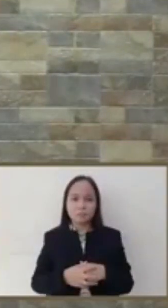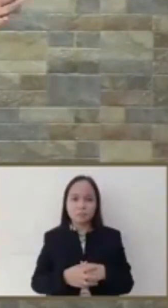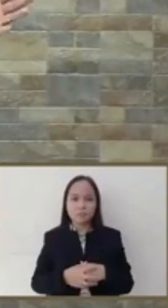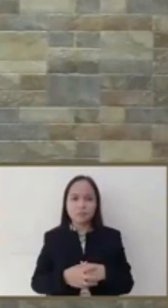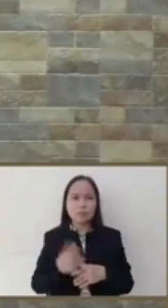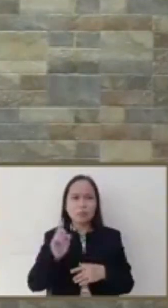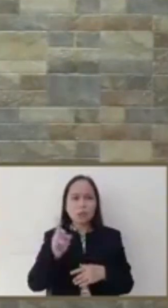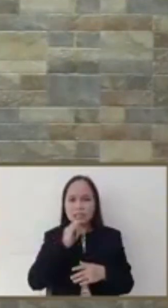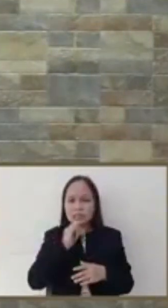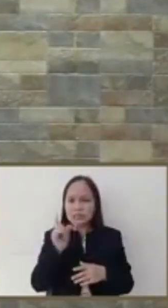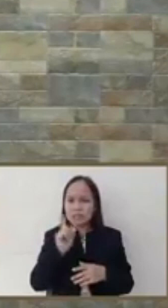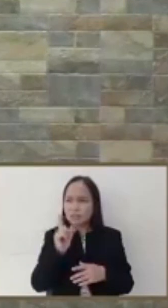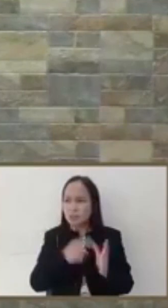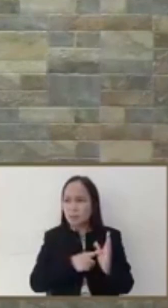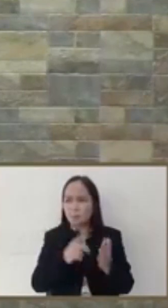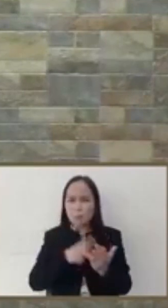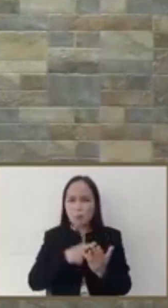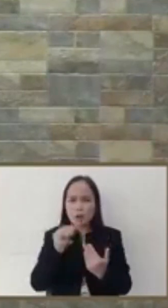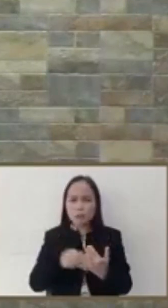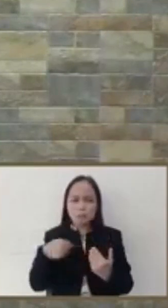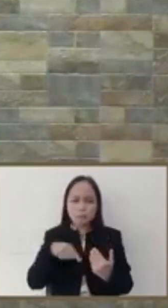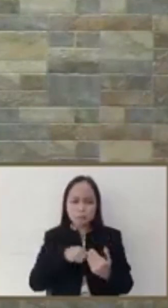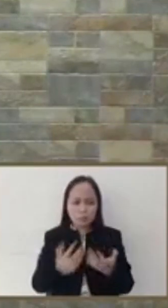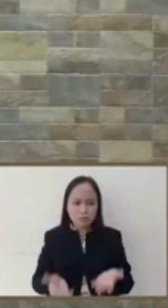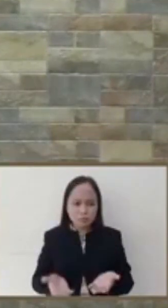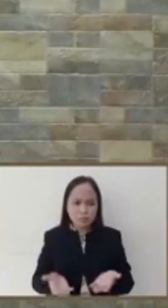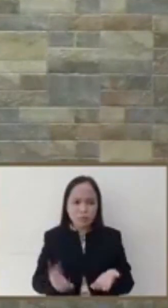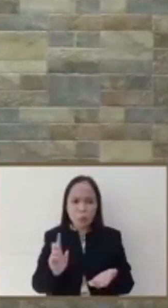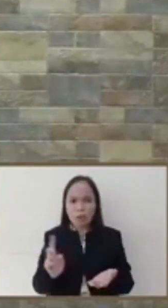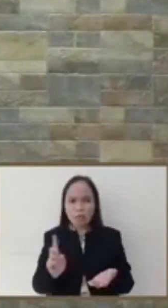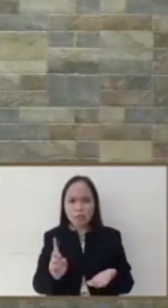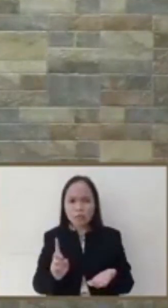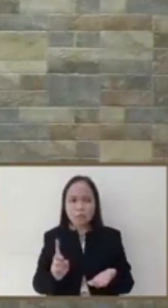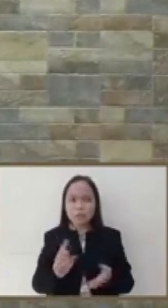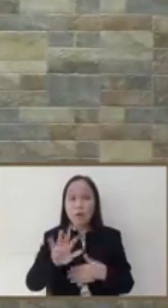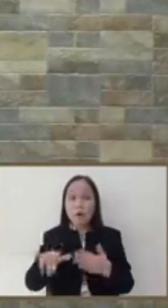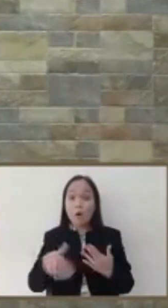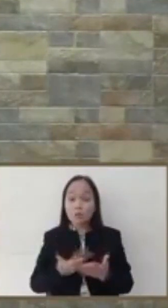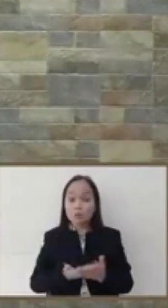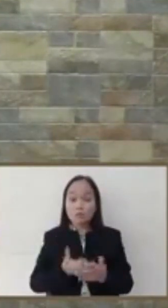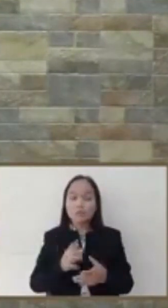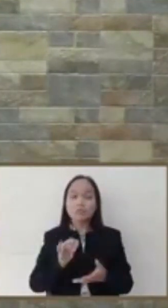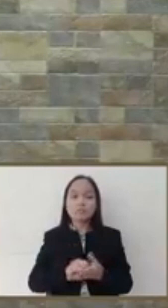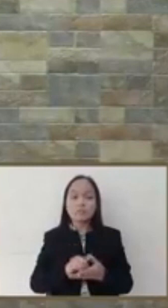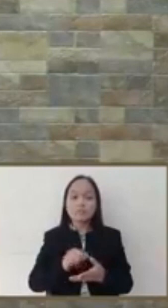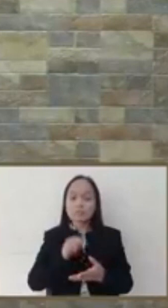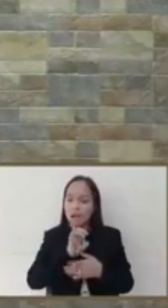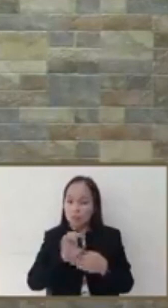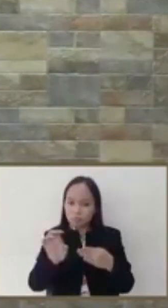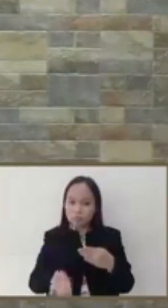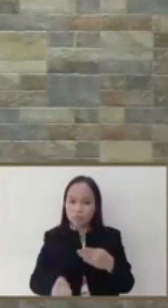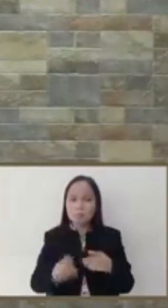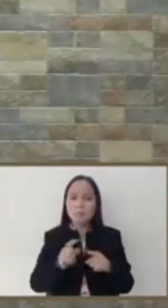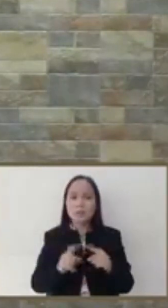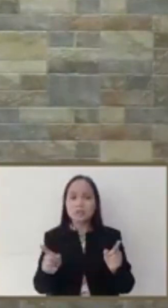What is this? Anong programa meron tayo, mga kapatid? Lahat po yan, sabi ko nga sa inyo, lahat nagtatapos. Naalala ko